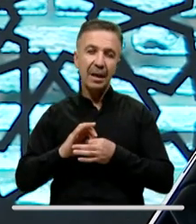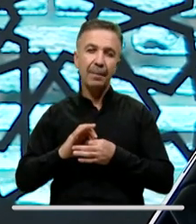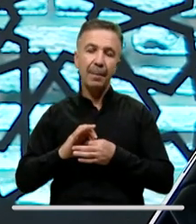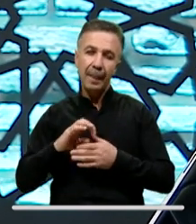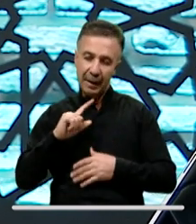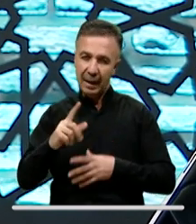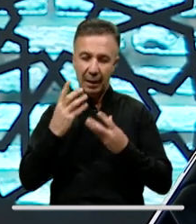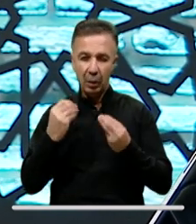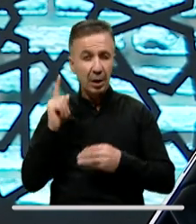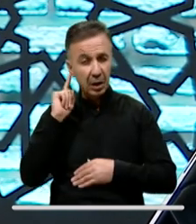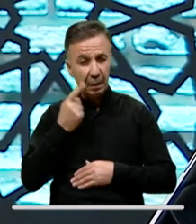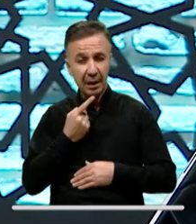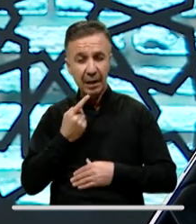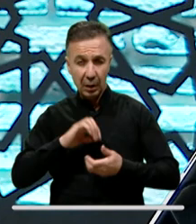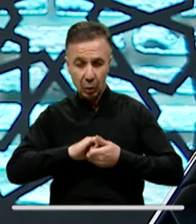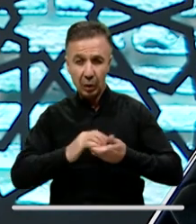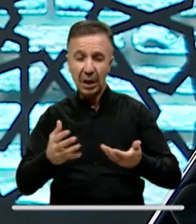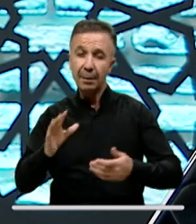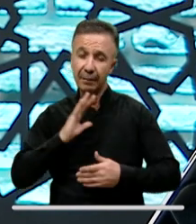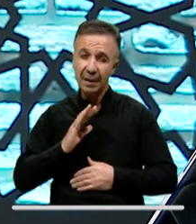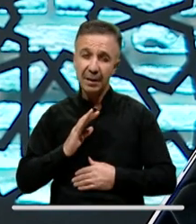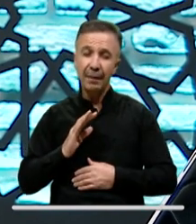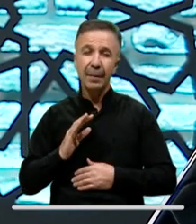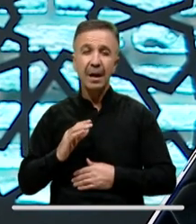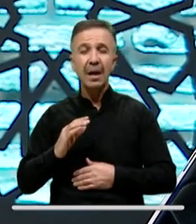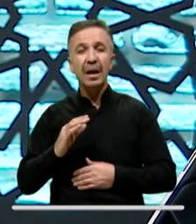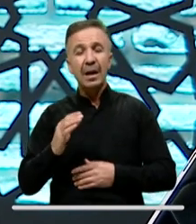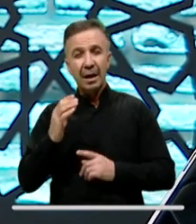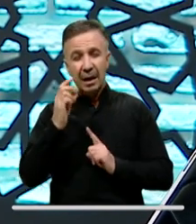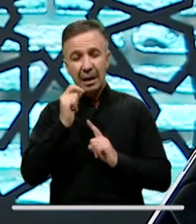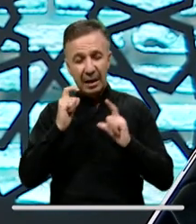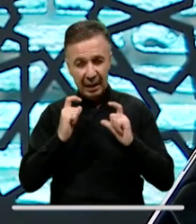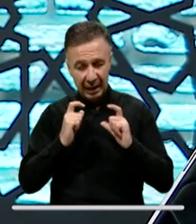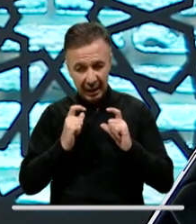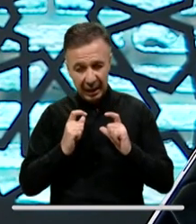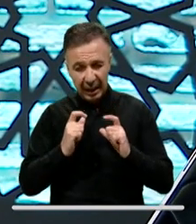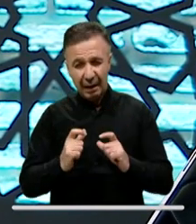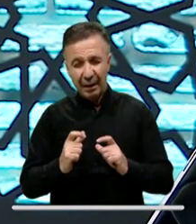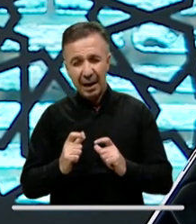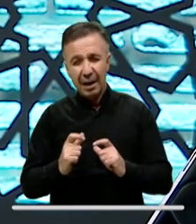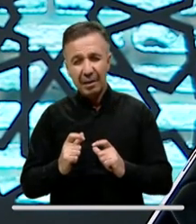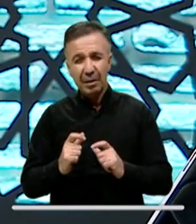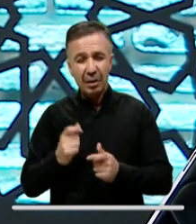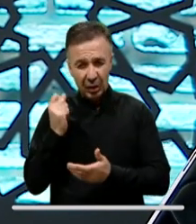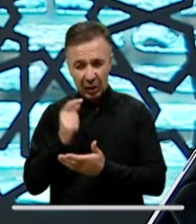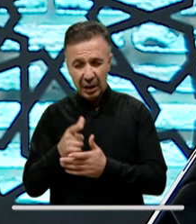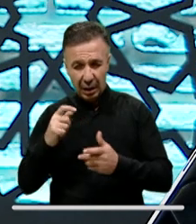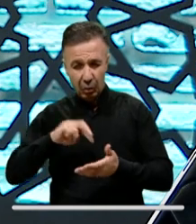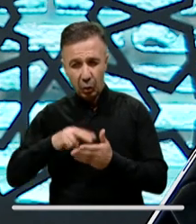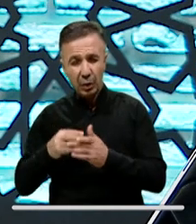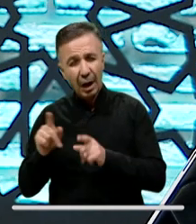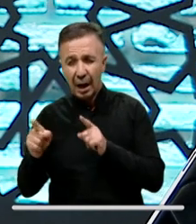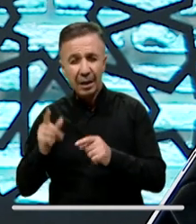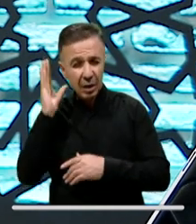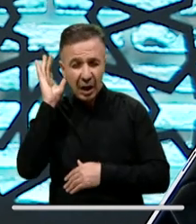duyan işitme engelli dostlarımız varsa, il ve ilçe müftülüklerinden hangi camide işaret diliyle hutbe veriliyor